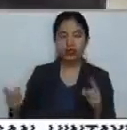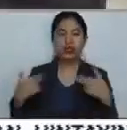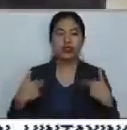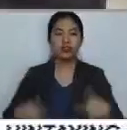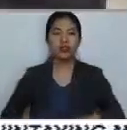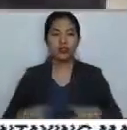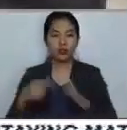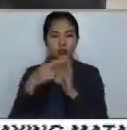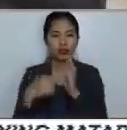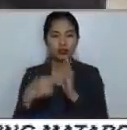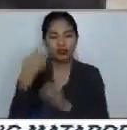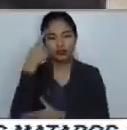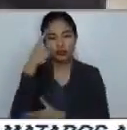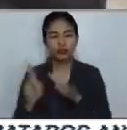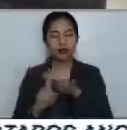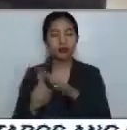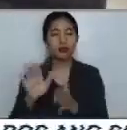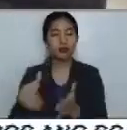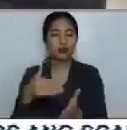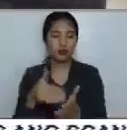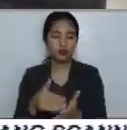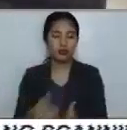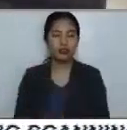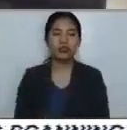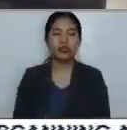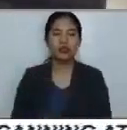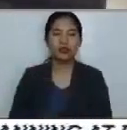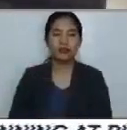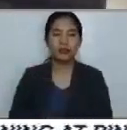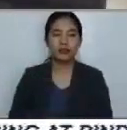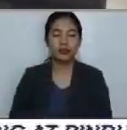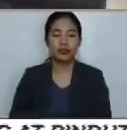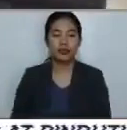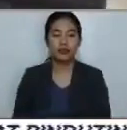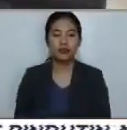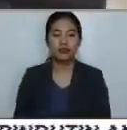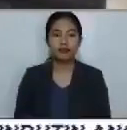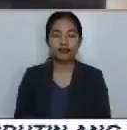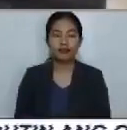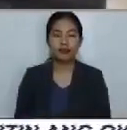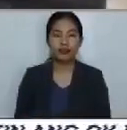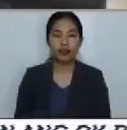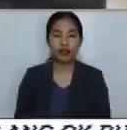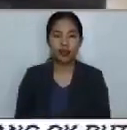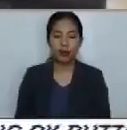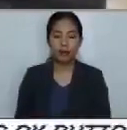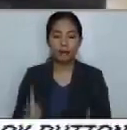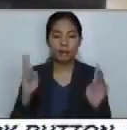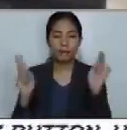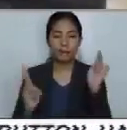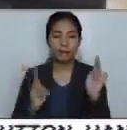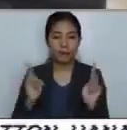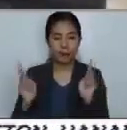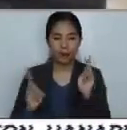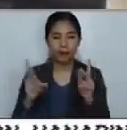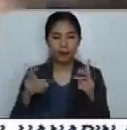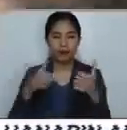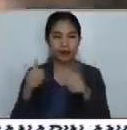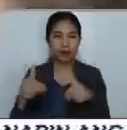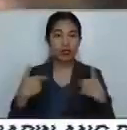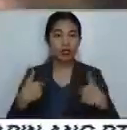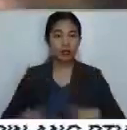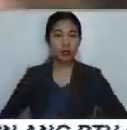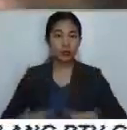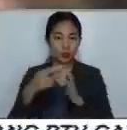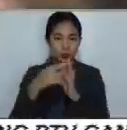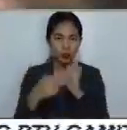Sumampa na rin po sa mahigit 1 milyon ang na-administer na COVID-19 vaccine sa lungsod po ng Taguig. Batay po sa pinakahuling